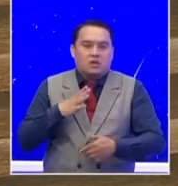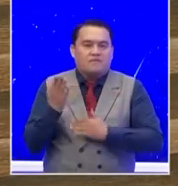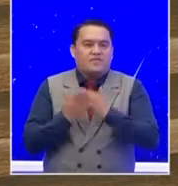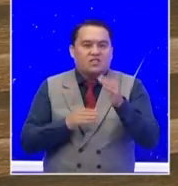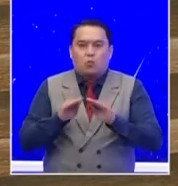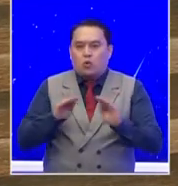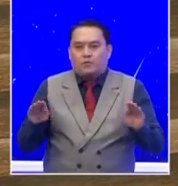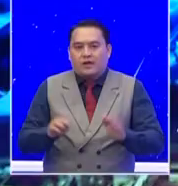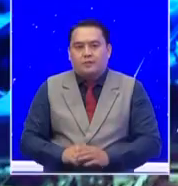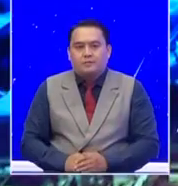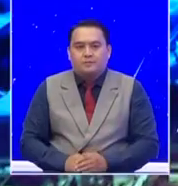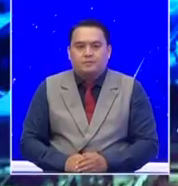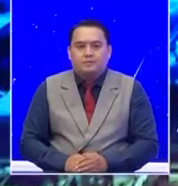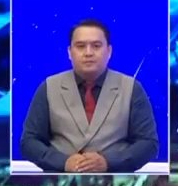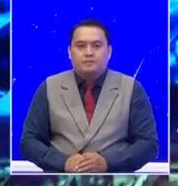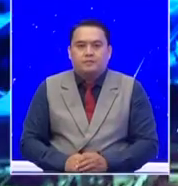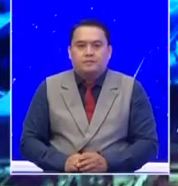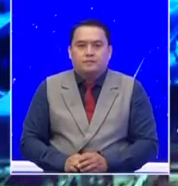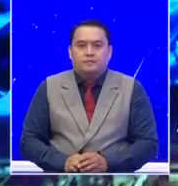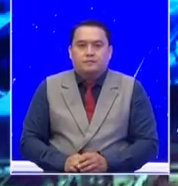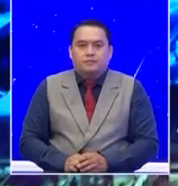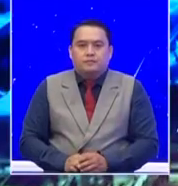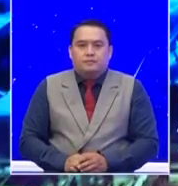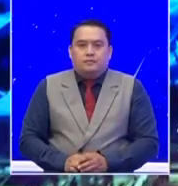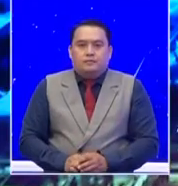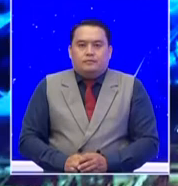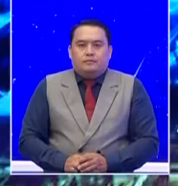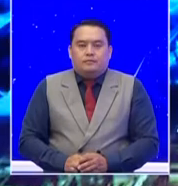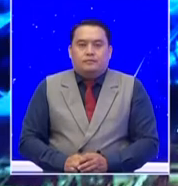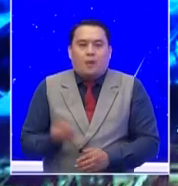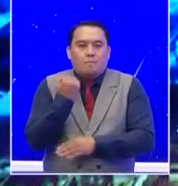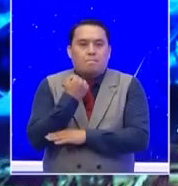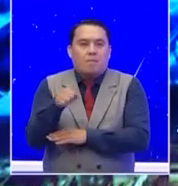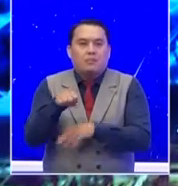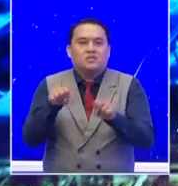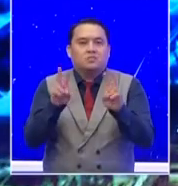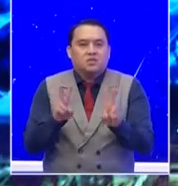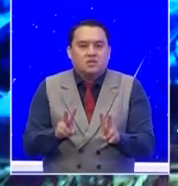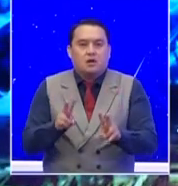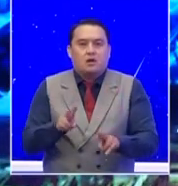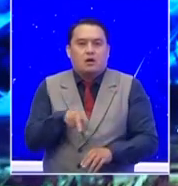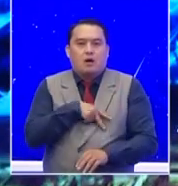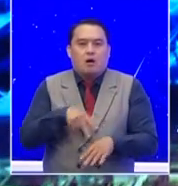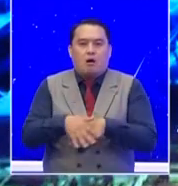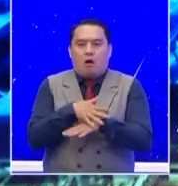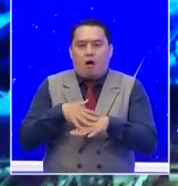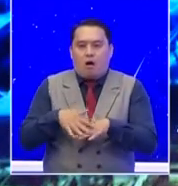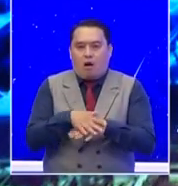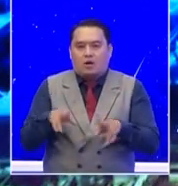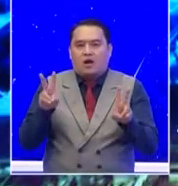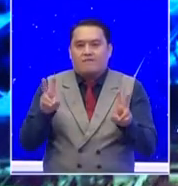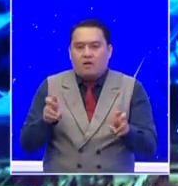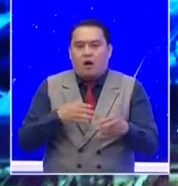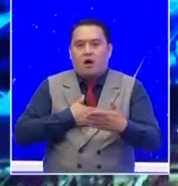высшем уровне по ту сторону добра обладательница специальный награды халат алроса координатор